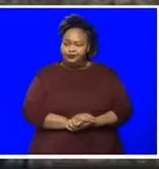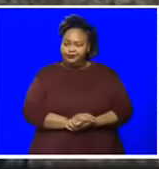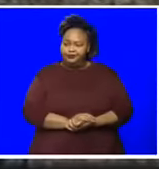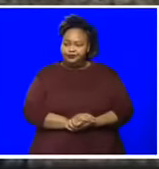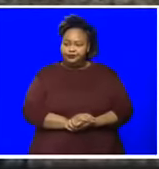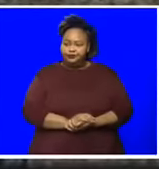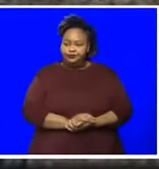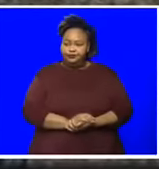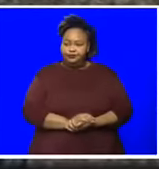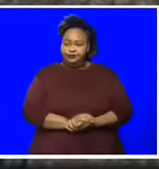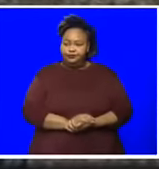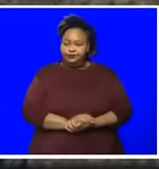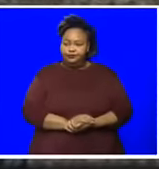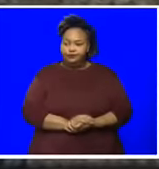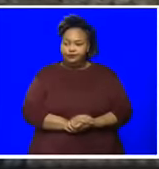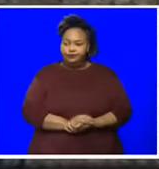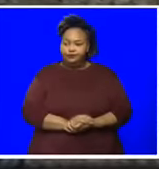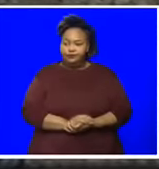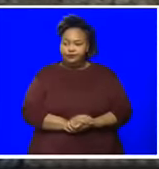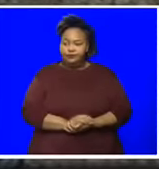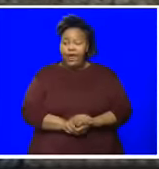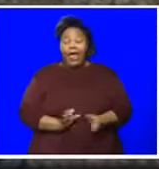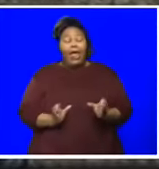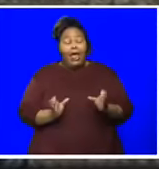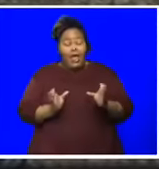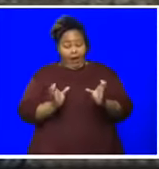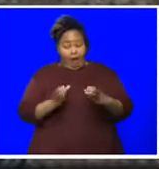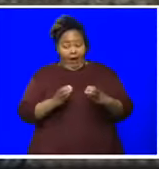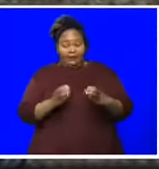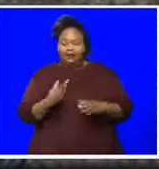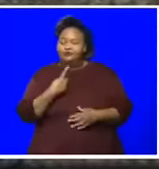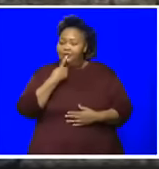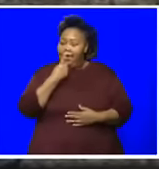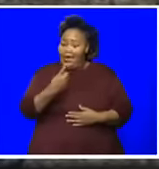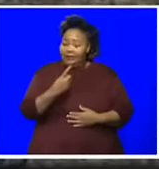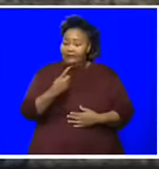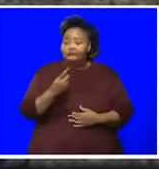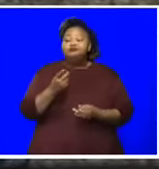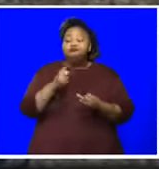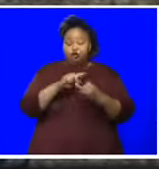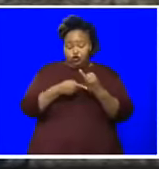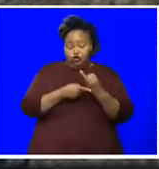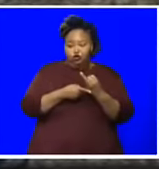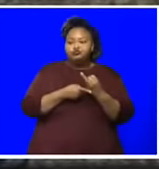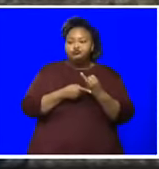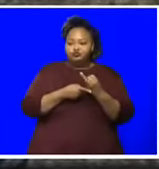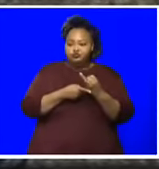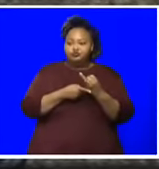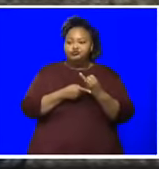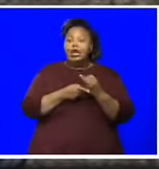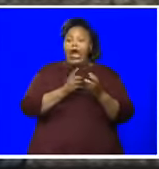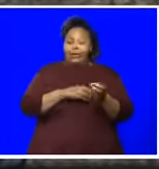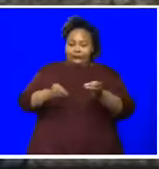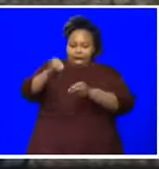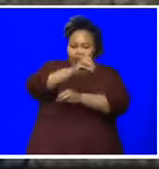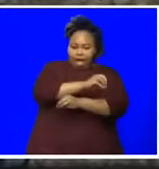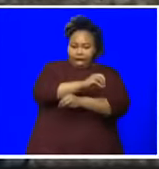ababiyele emuva kuyabonakala ukuthi kuna lezinto inkinga nalawo maphilisi la khona but ikhomisa isivedele